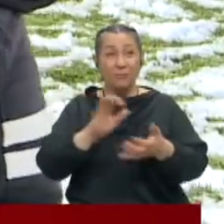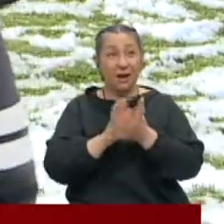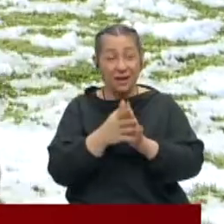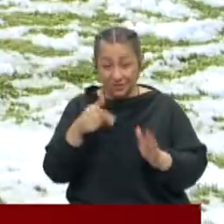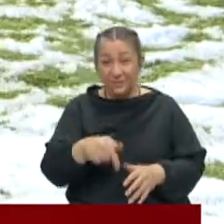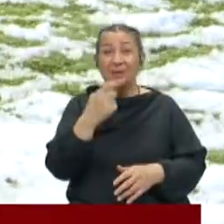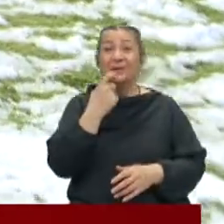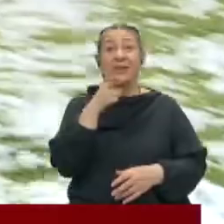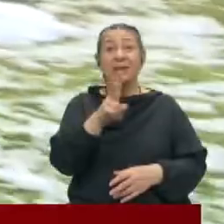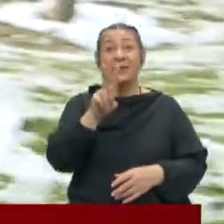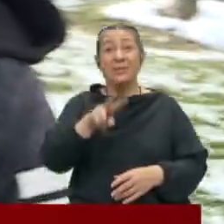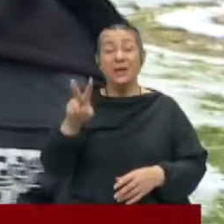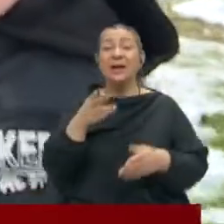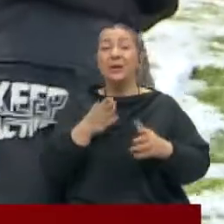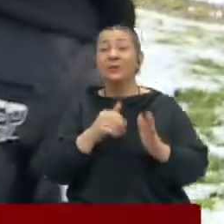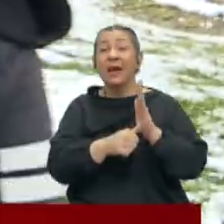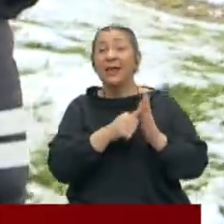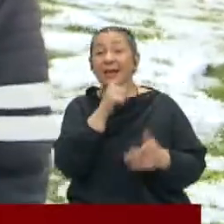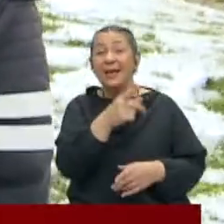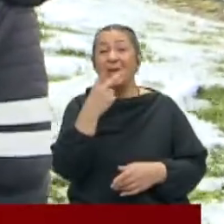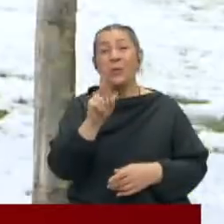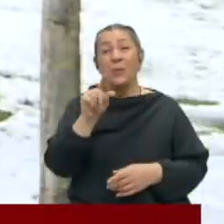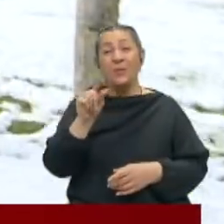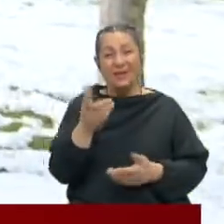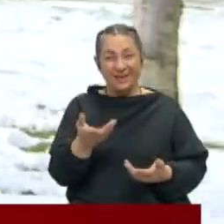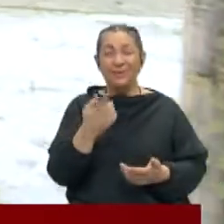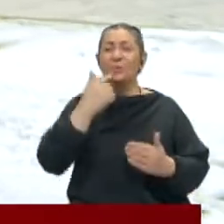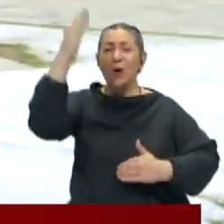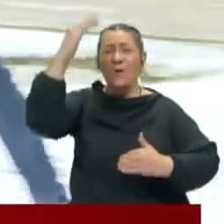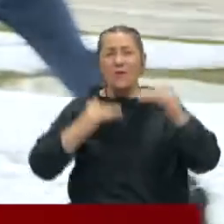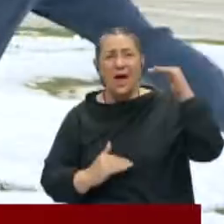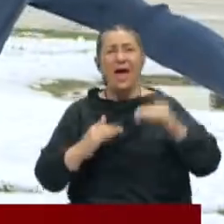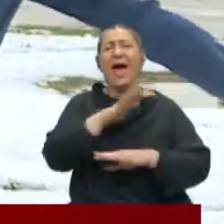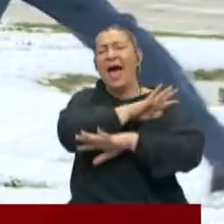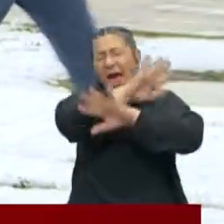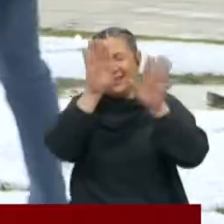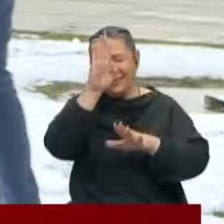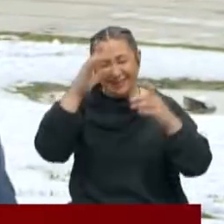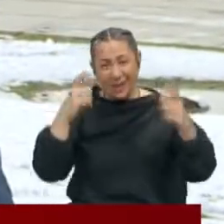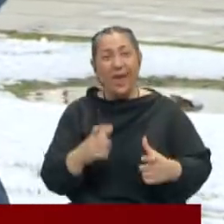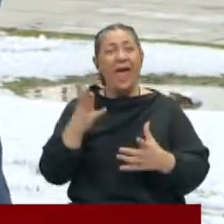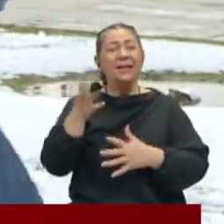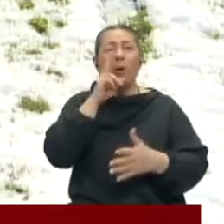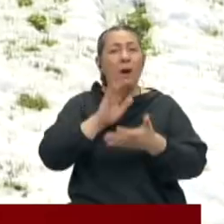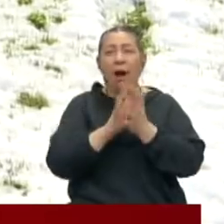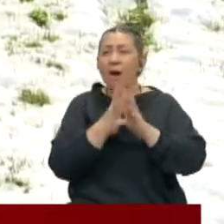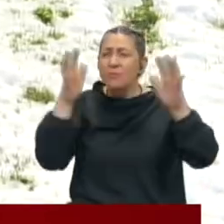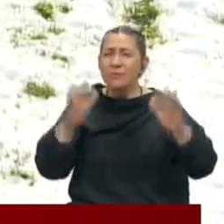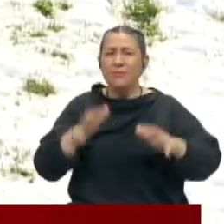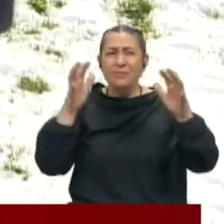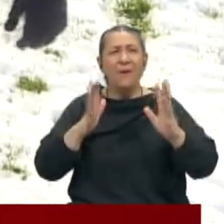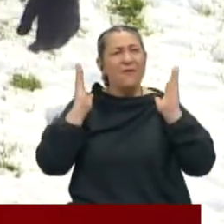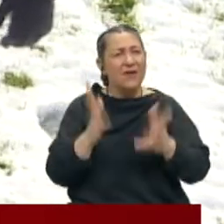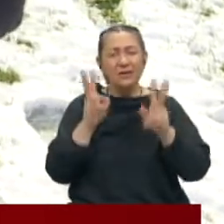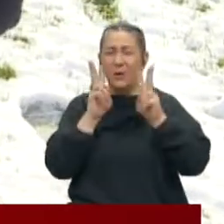Yıl 2022. Kaç doğumlusun? 2011. Büyüğü küçüğü İstanbul'da herkes en son ne zaman bu kadar fazla